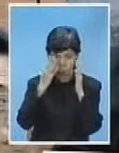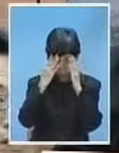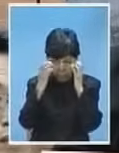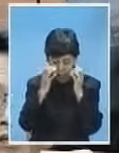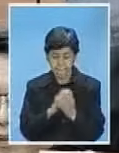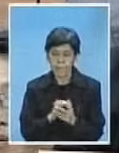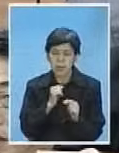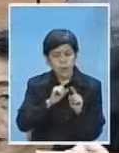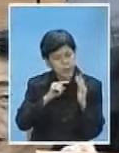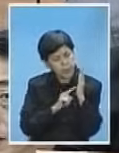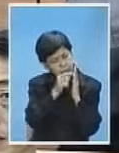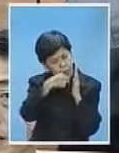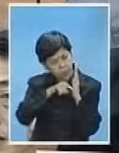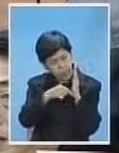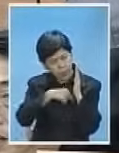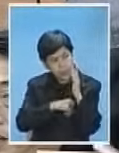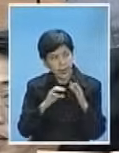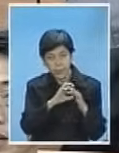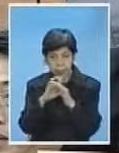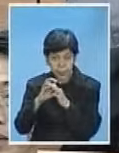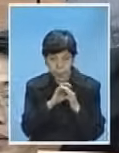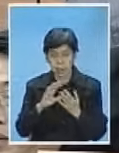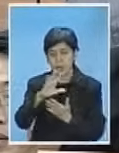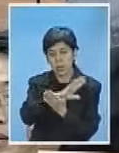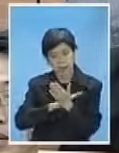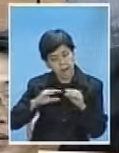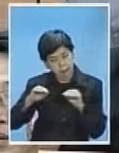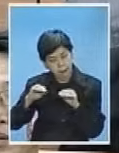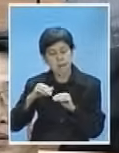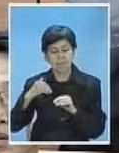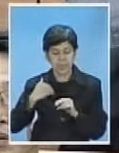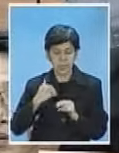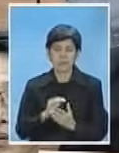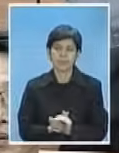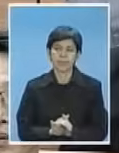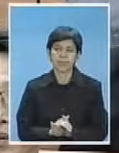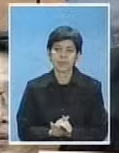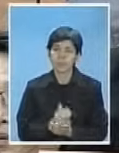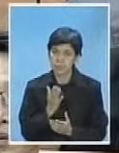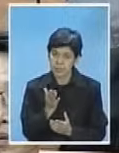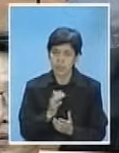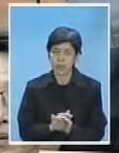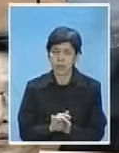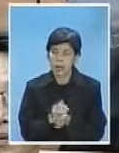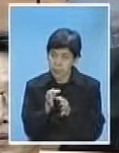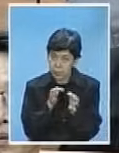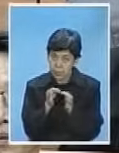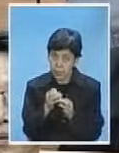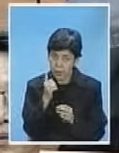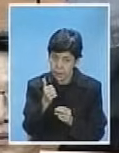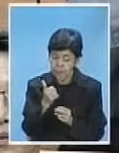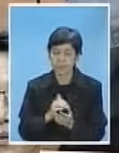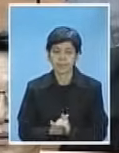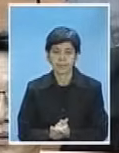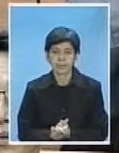และเส้นทางอื่นเพื่อเตรียมการเชื่อมต่อกับประเทศเพื่อนบ้านกรุณาช่วยให้ความกระจ่างน